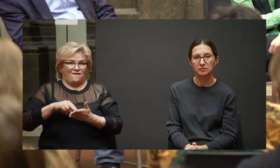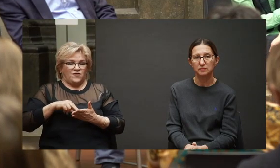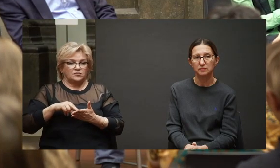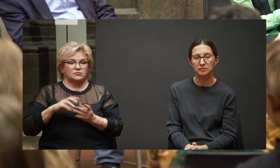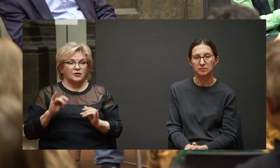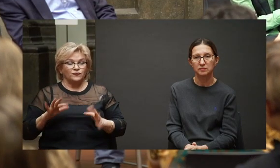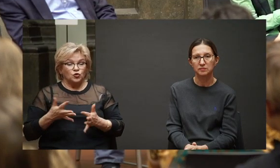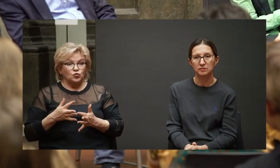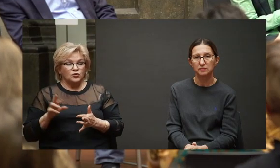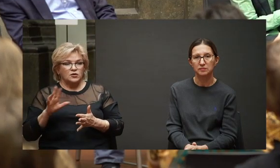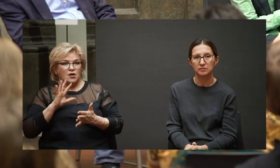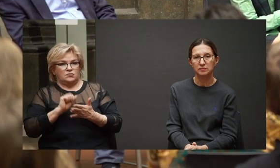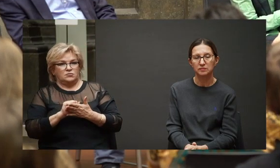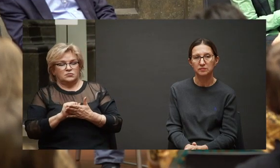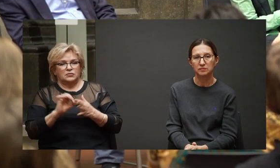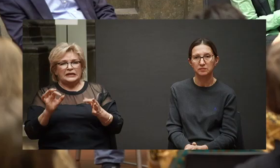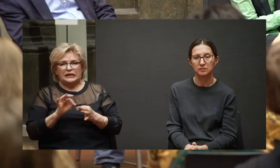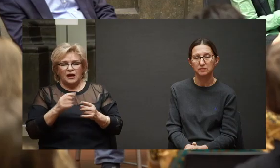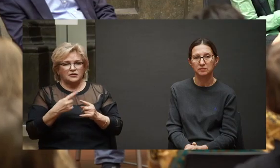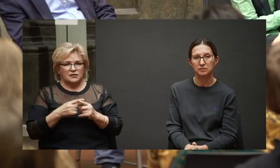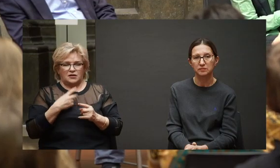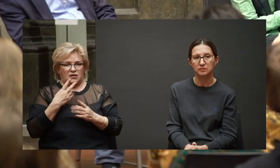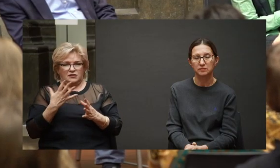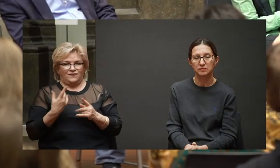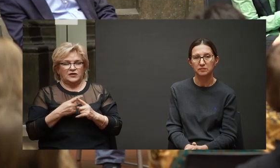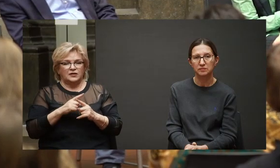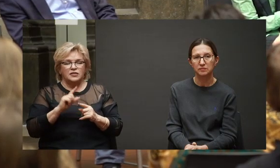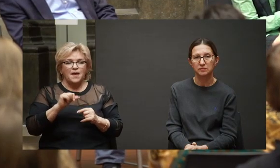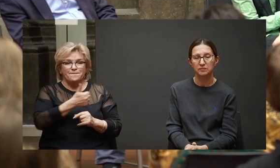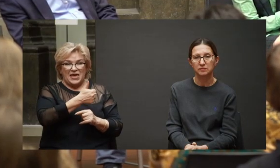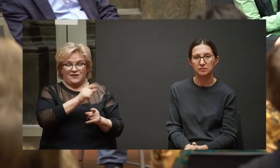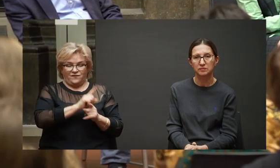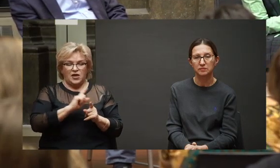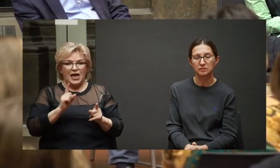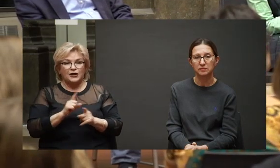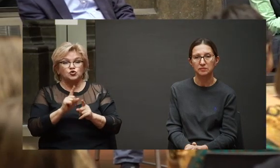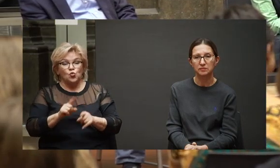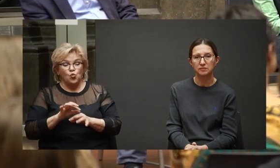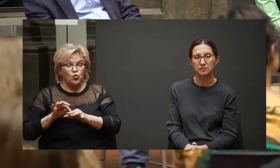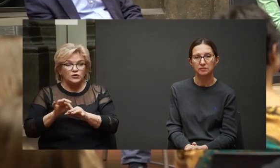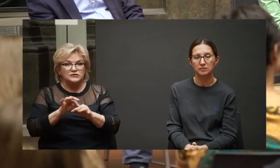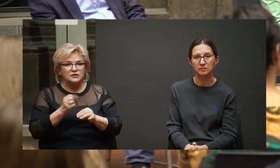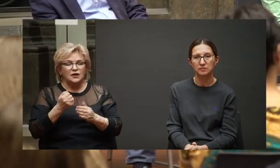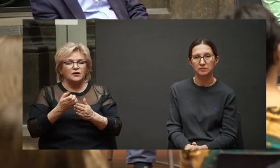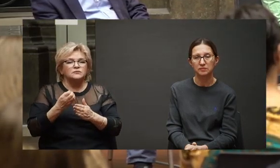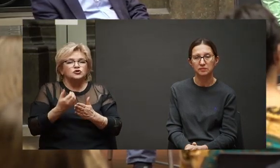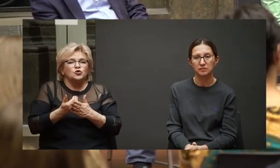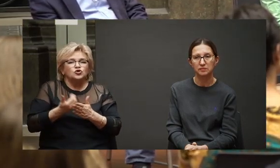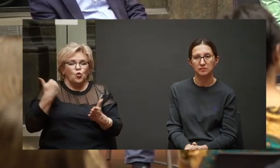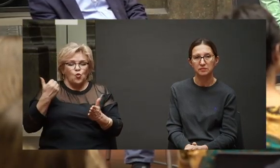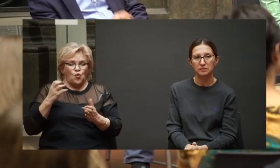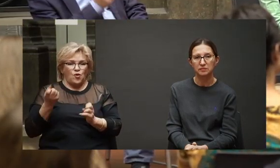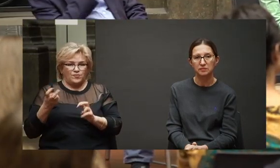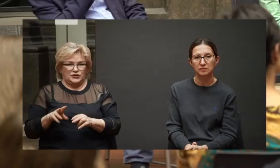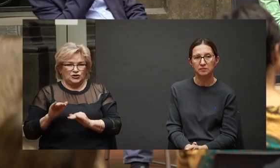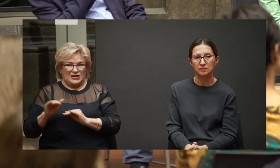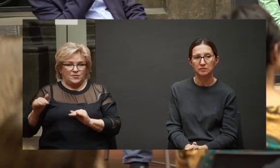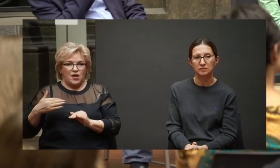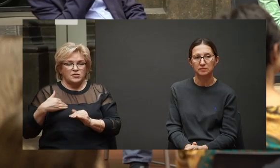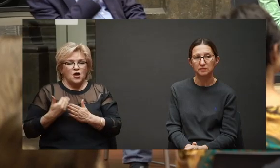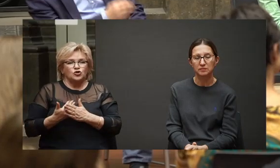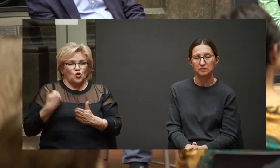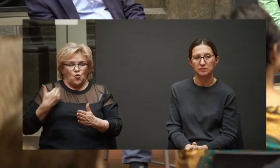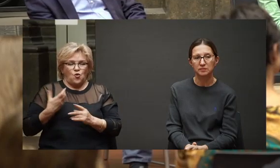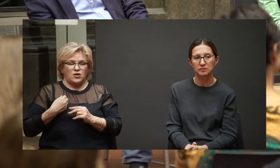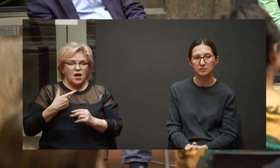И вдруг я увидел то, что я никогда не видел. Вот я первая вот моя экскурсия, и еще даже до того, как пришли ребята, я прошелся